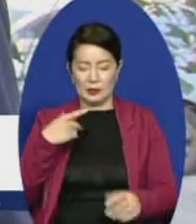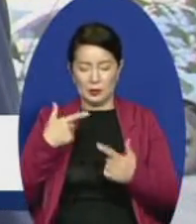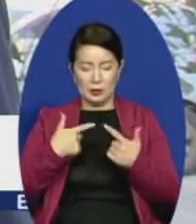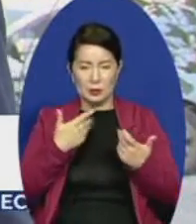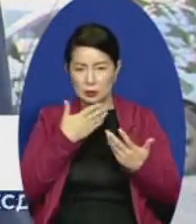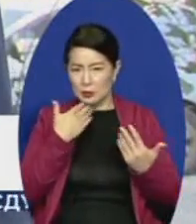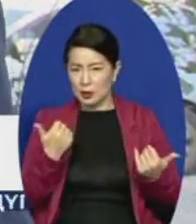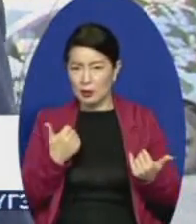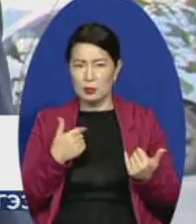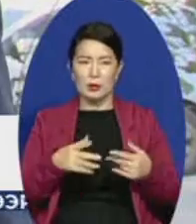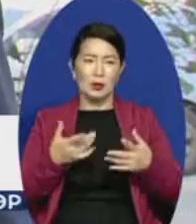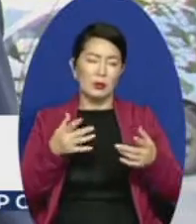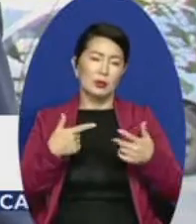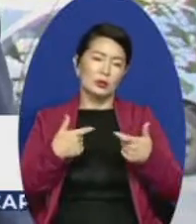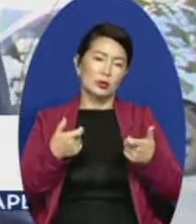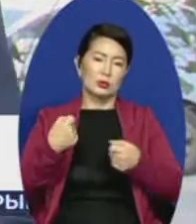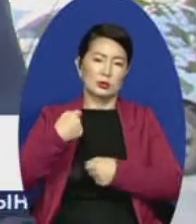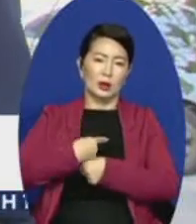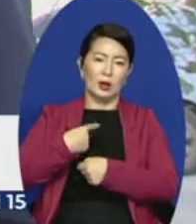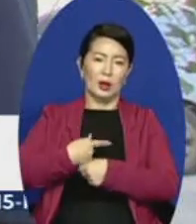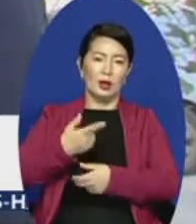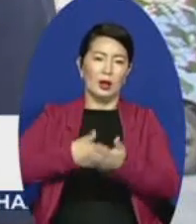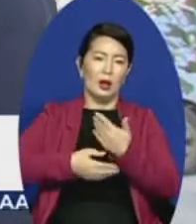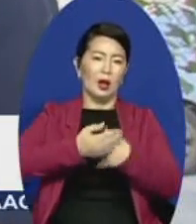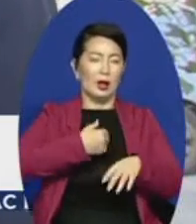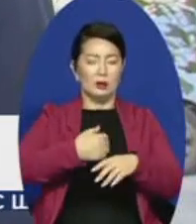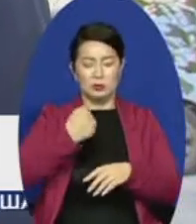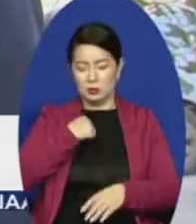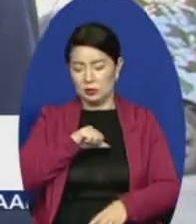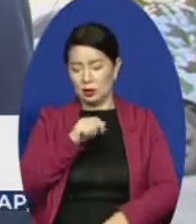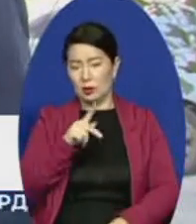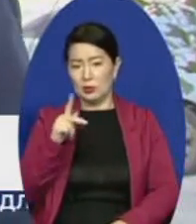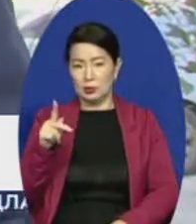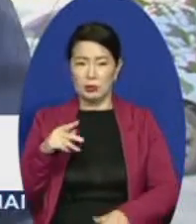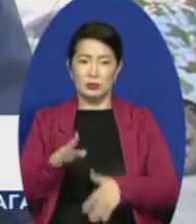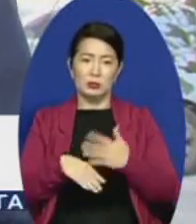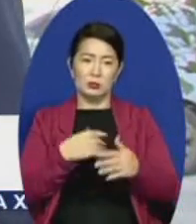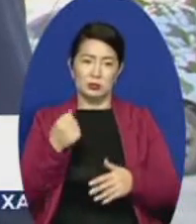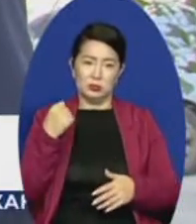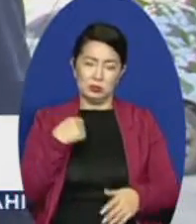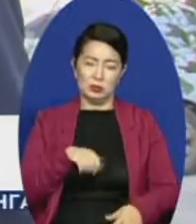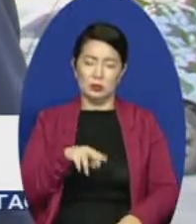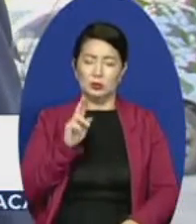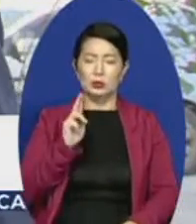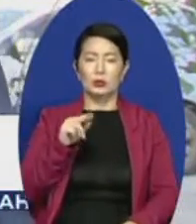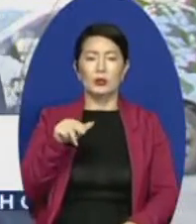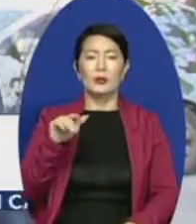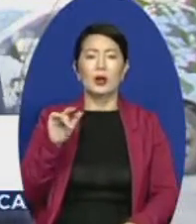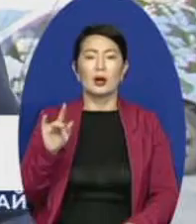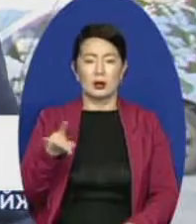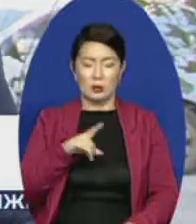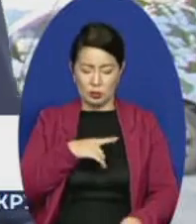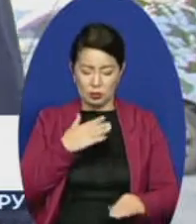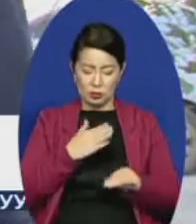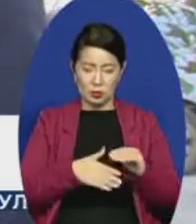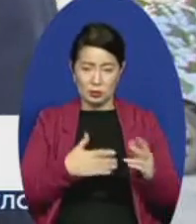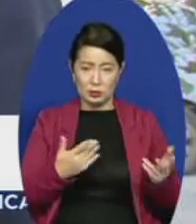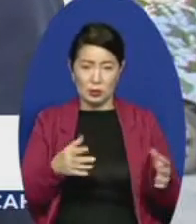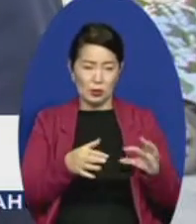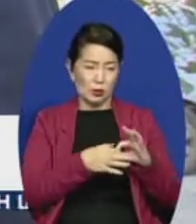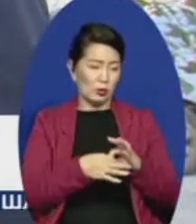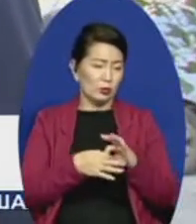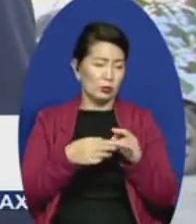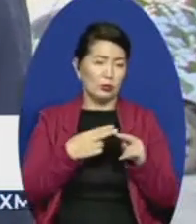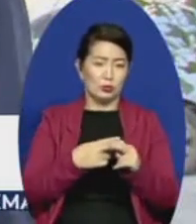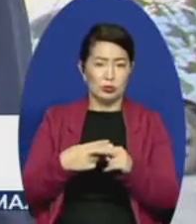мөртлөө одоо хамгийн их одоо буудлын цахиалга авдаг аппликейшн дэлгүүр тэргүүлж ин Uber бол өөрийн такси байхгүй мөртлөө хооронд нь